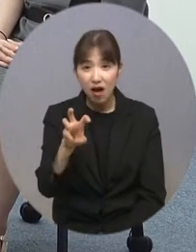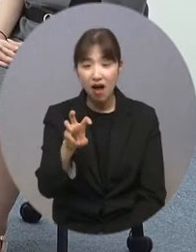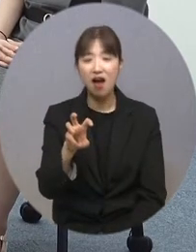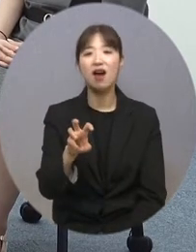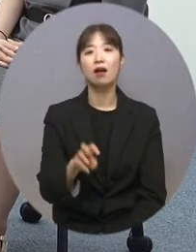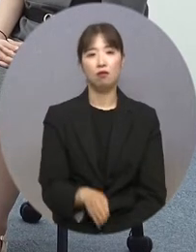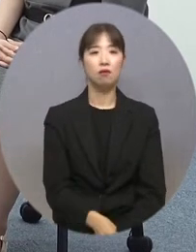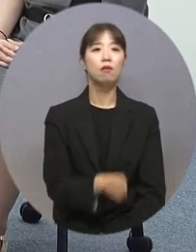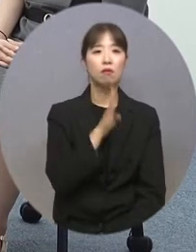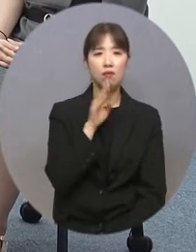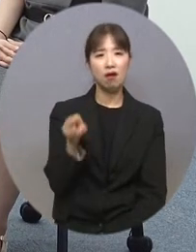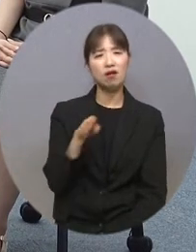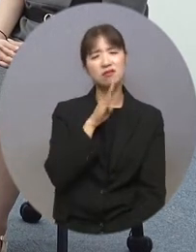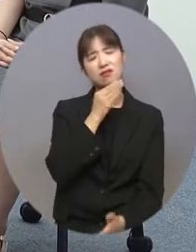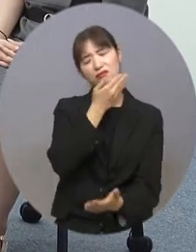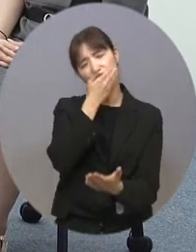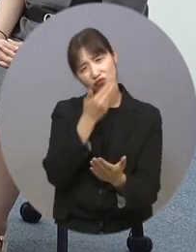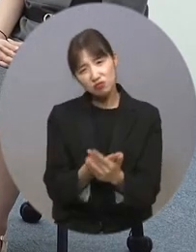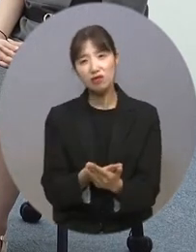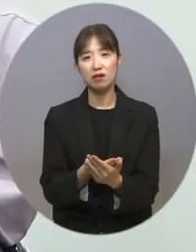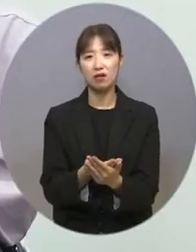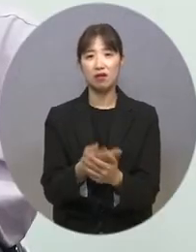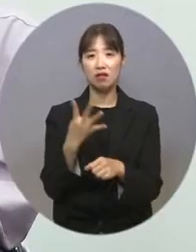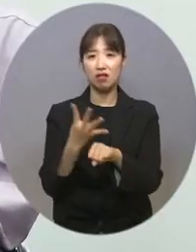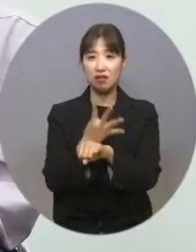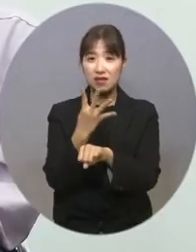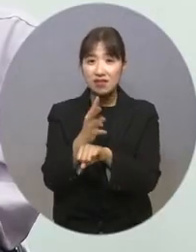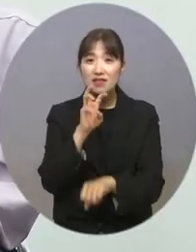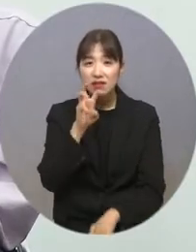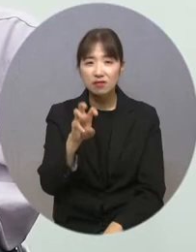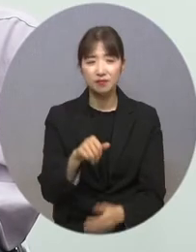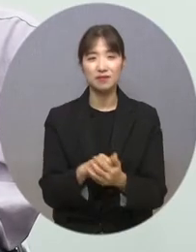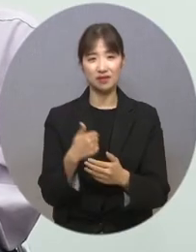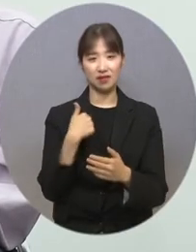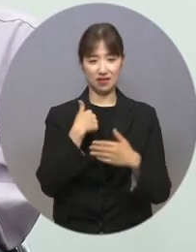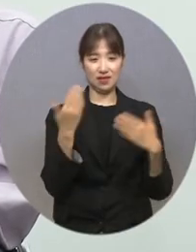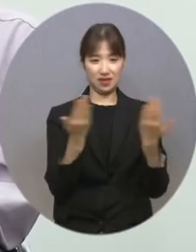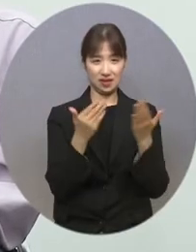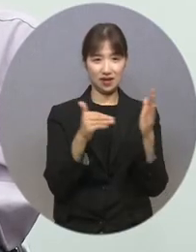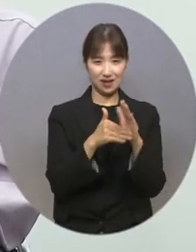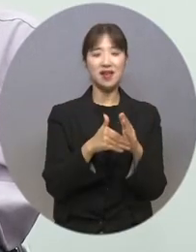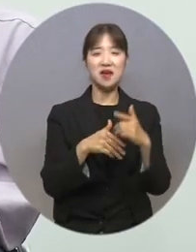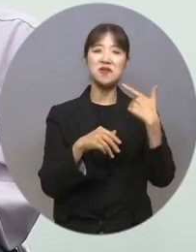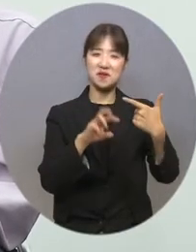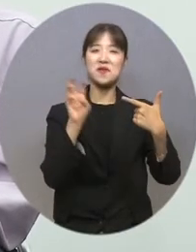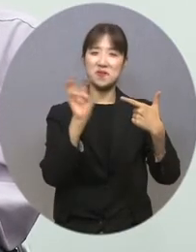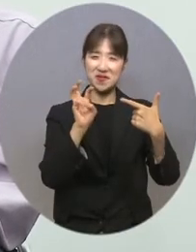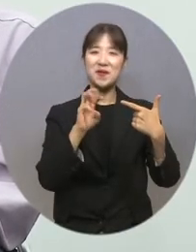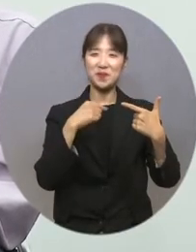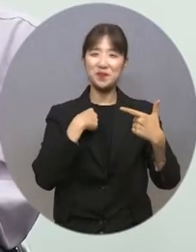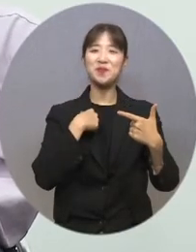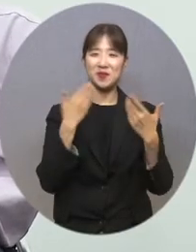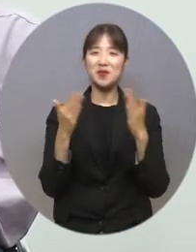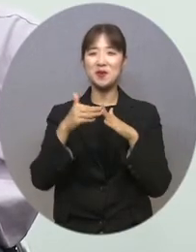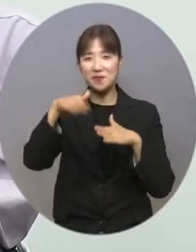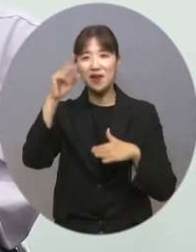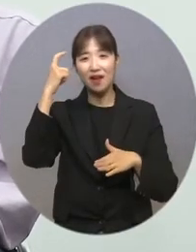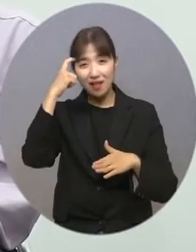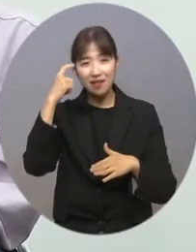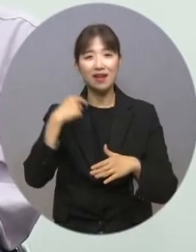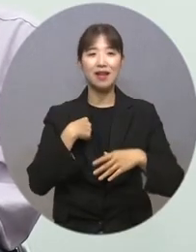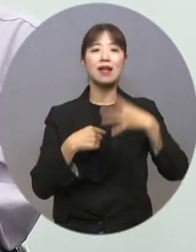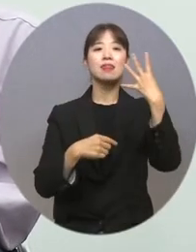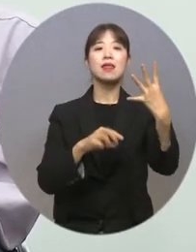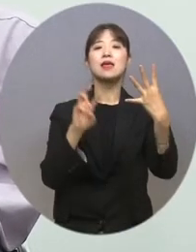여러분 1위 중요한 얘기입니다 예 3가지 감아버렸다 구요 최근 을 6시반에 해야겠다고 생각을 할 4시